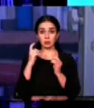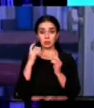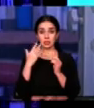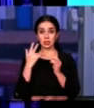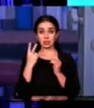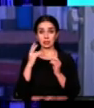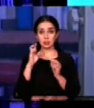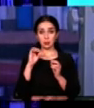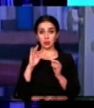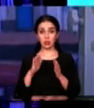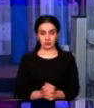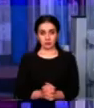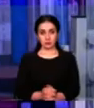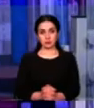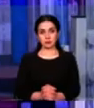152-betini ochamiz.